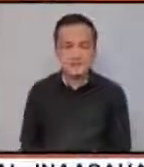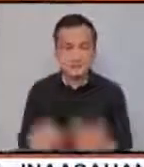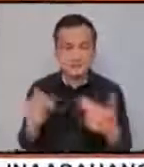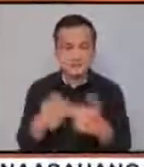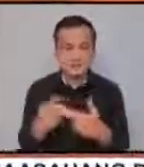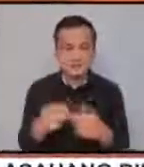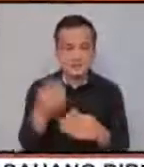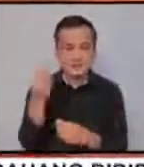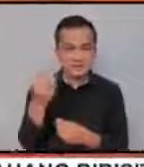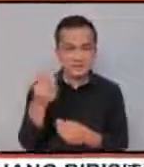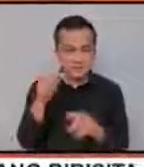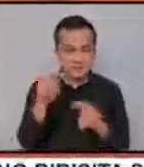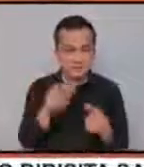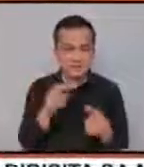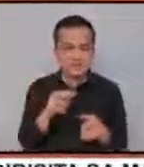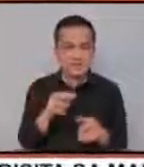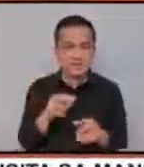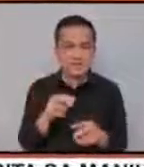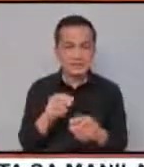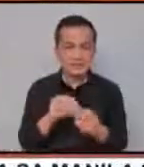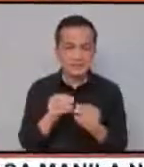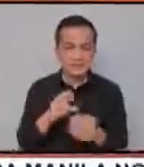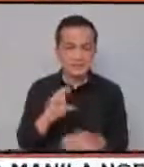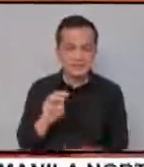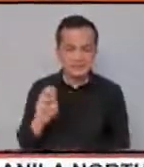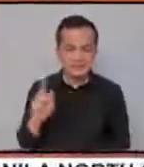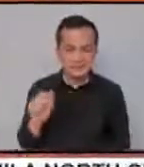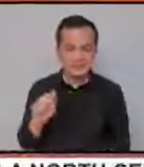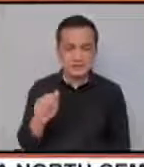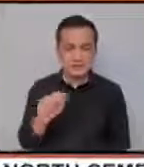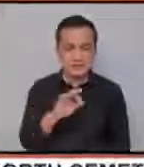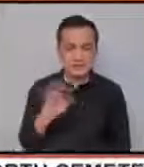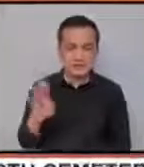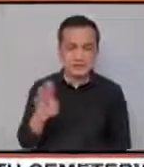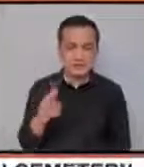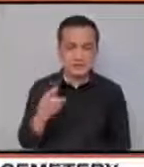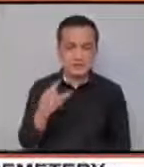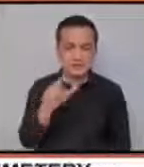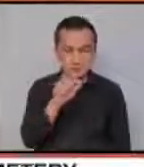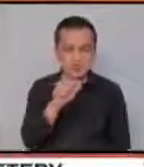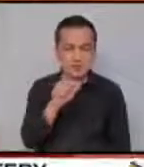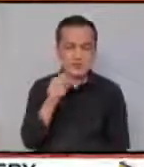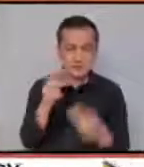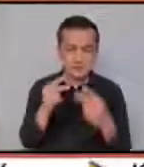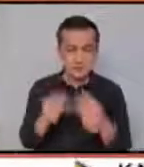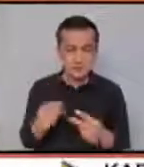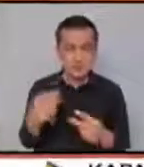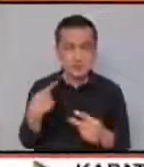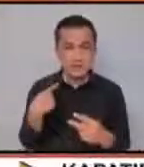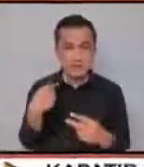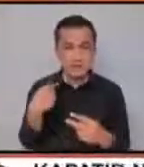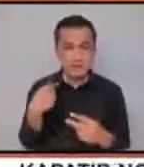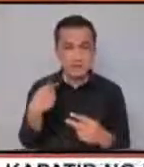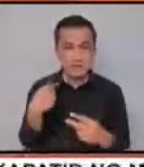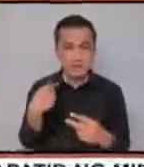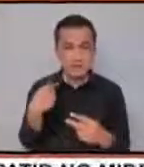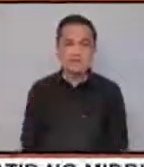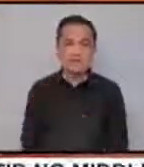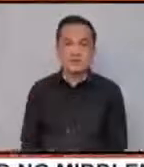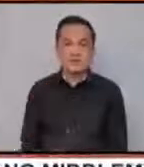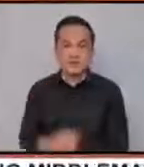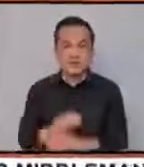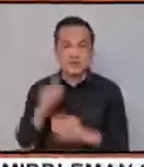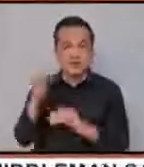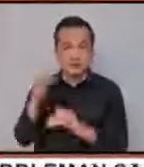accounts ng MMDA, ang kanilang Facebook, Twitter at website. At kung may emergency man, pero wag naman po sana, tawag na sa hotline ng